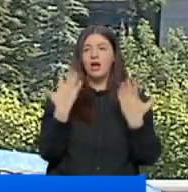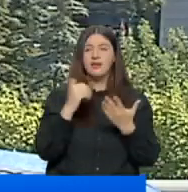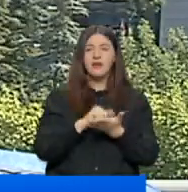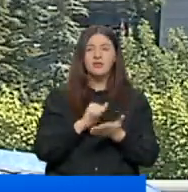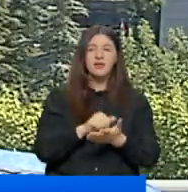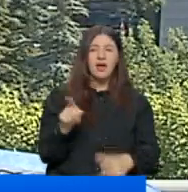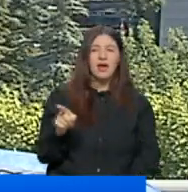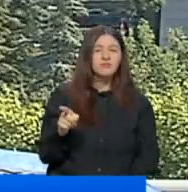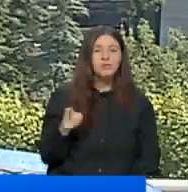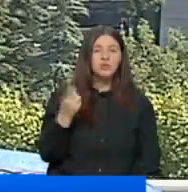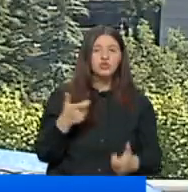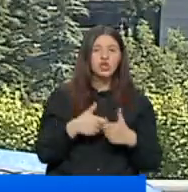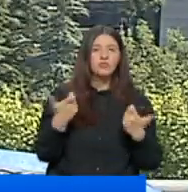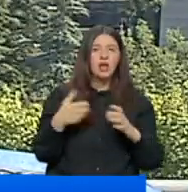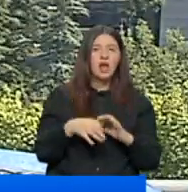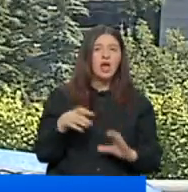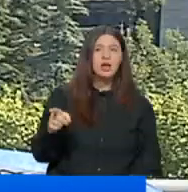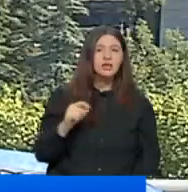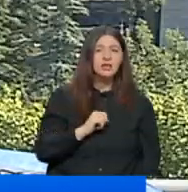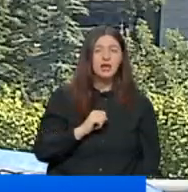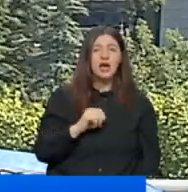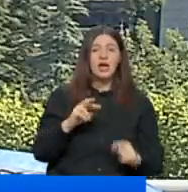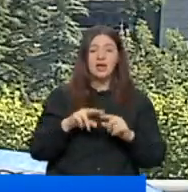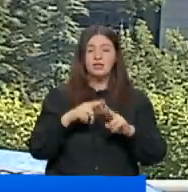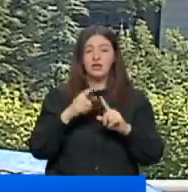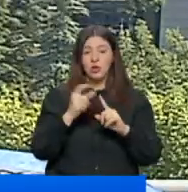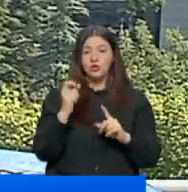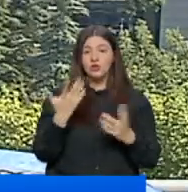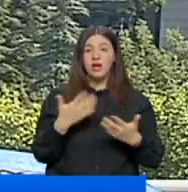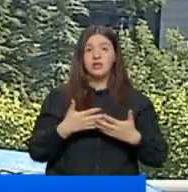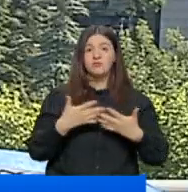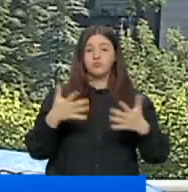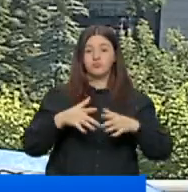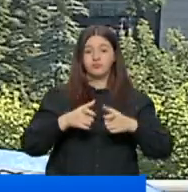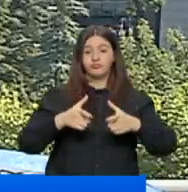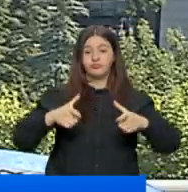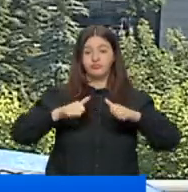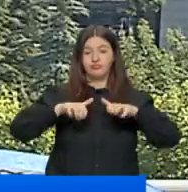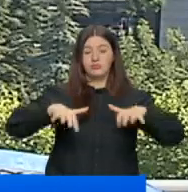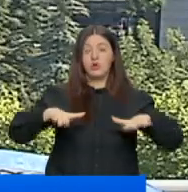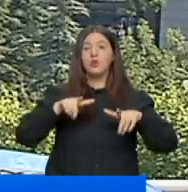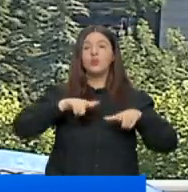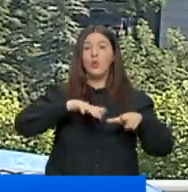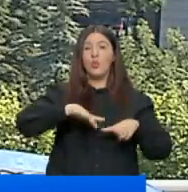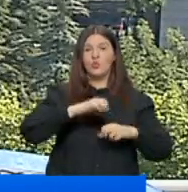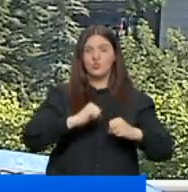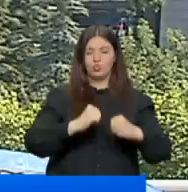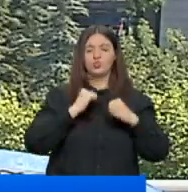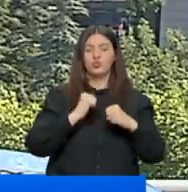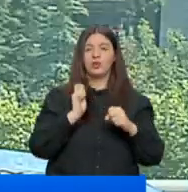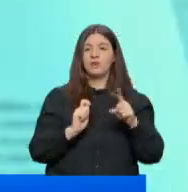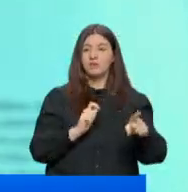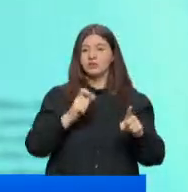Gazetesi bu gelişmelerle ilgili? NATO'nun daha da genişlemesi, NATO'nun Doğu bloğunu